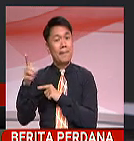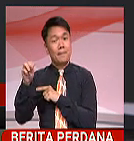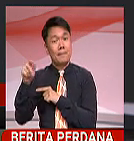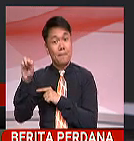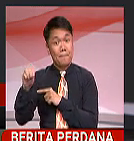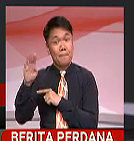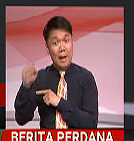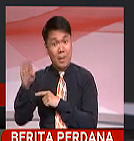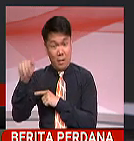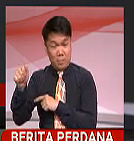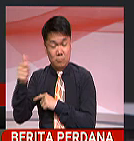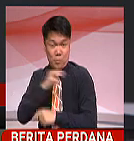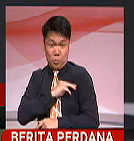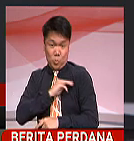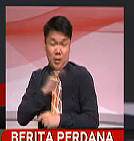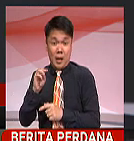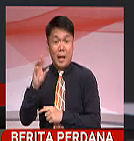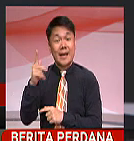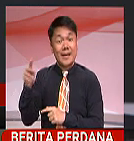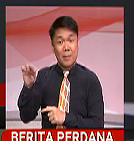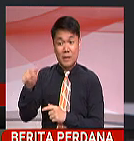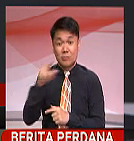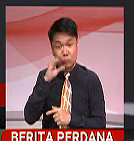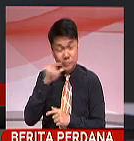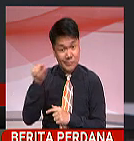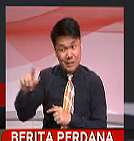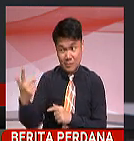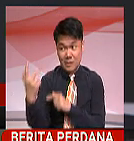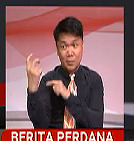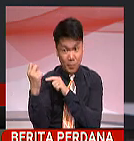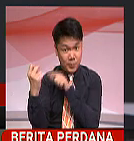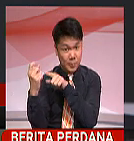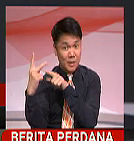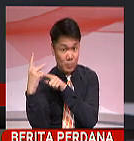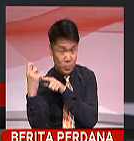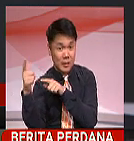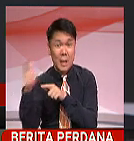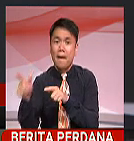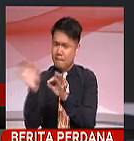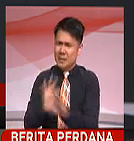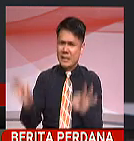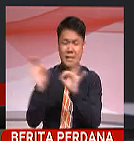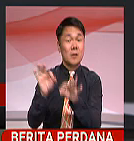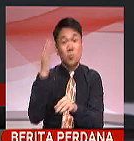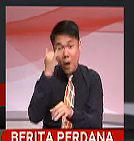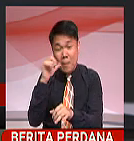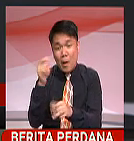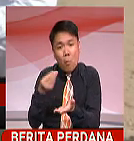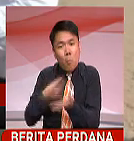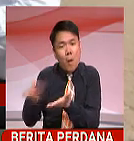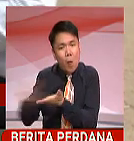gari jenis itu penting bagi mengelakkan sebarang pembaziran dan KKM sudah mendapat bekalannya.